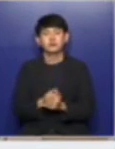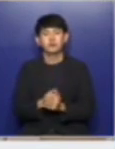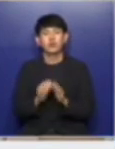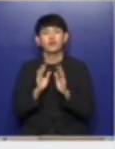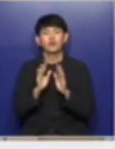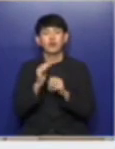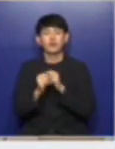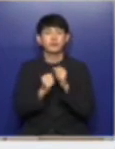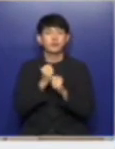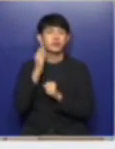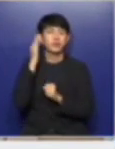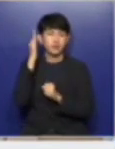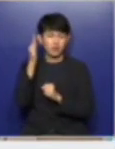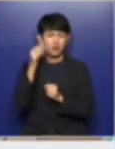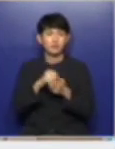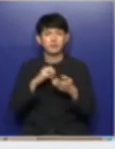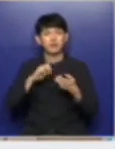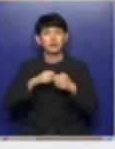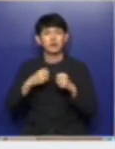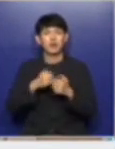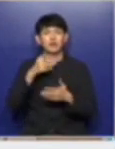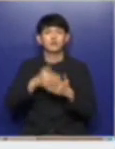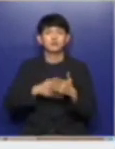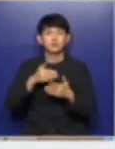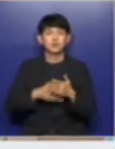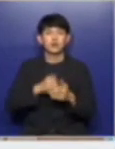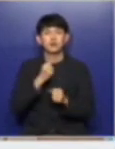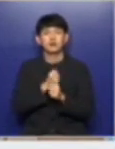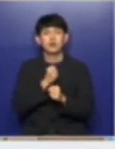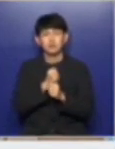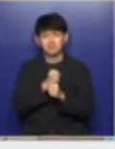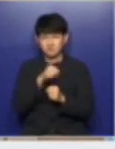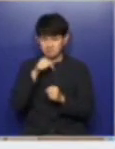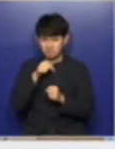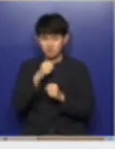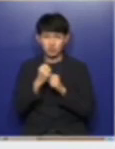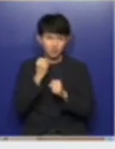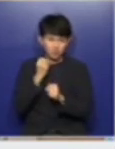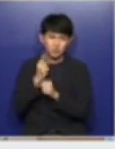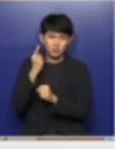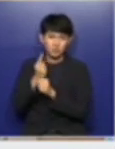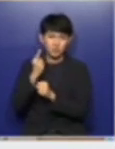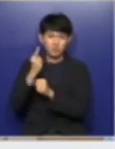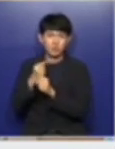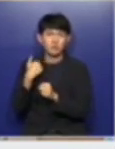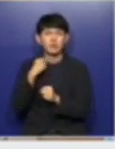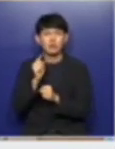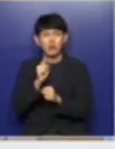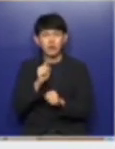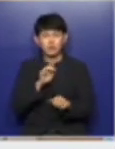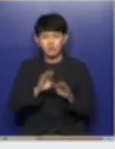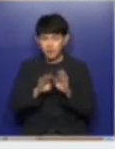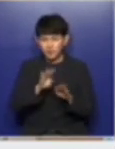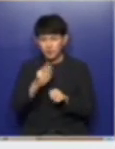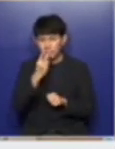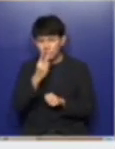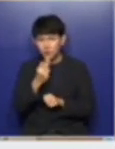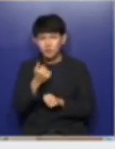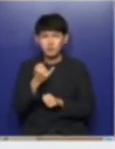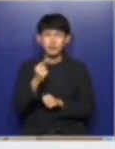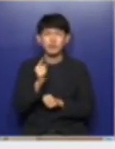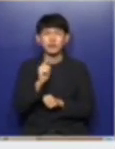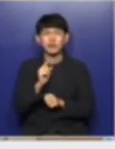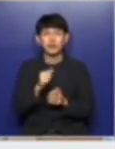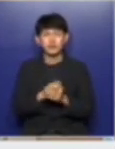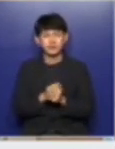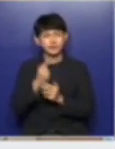ในปีต่อไปเนี่ยปัญหาอุปสรรคในการทำในแต่ละปีนะครับเทียบเคียงไล่มาเนี่ยมันควรจะ